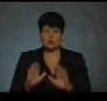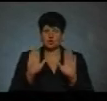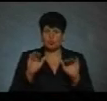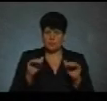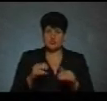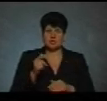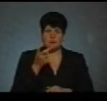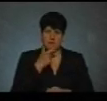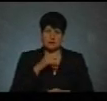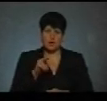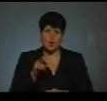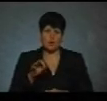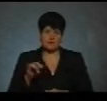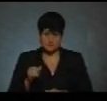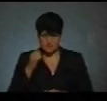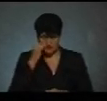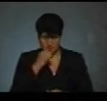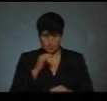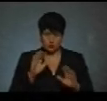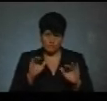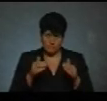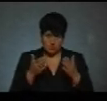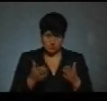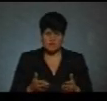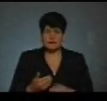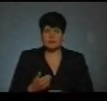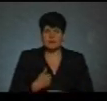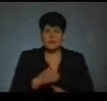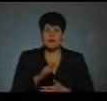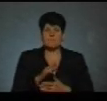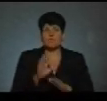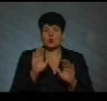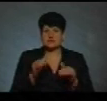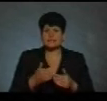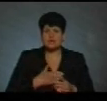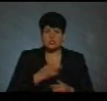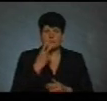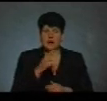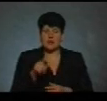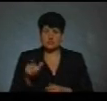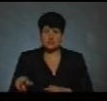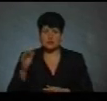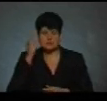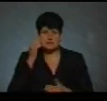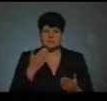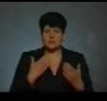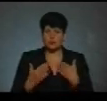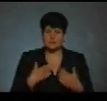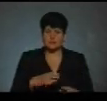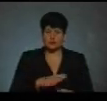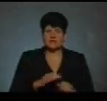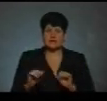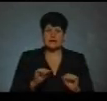пане Олександре. Дякую вам, до побачення. Дякую. І я прощаюся з нашими глядачами. Нагадаю, що ми спілкувалися з